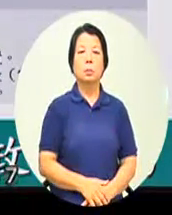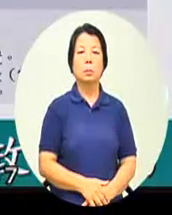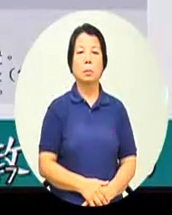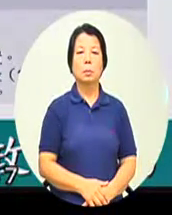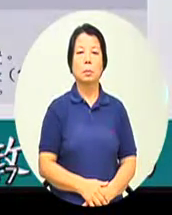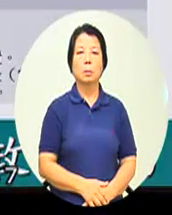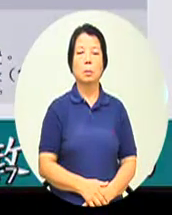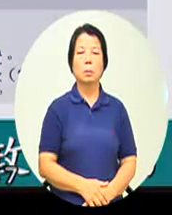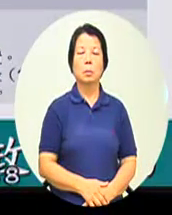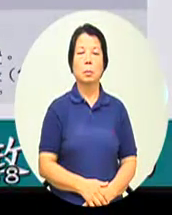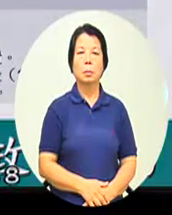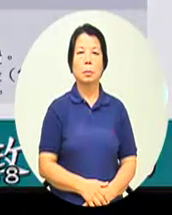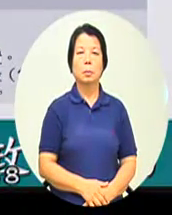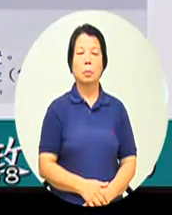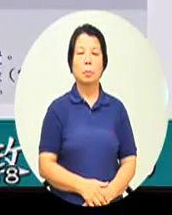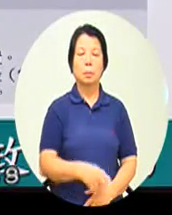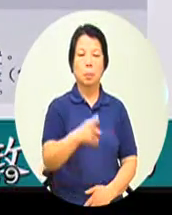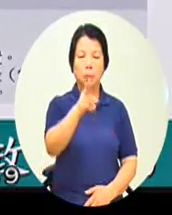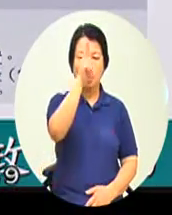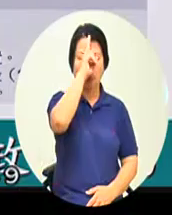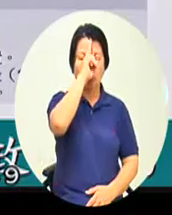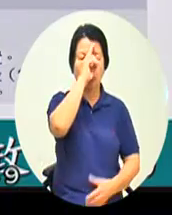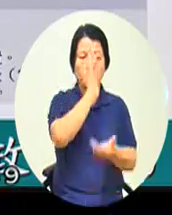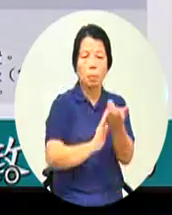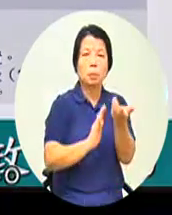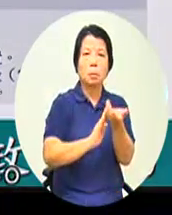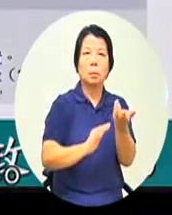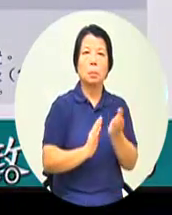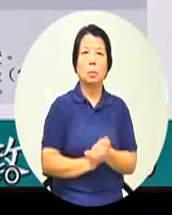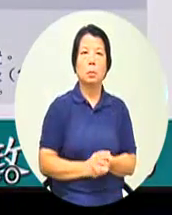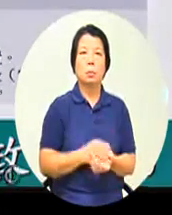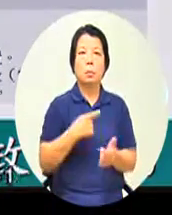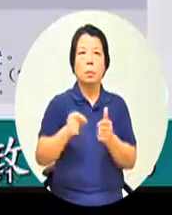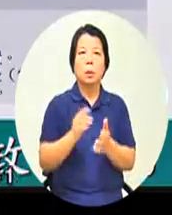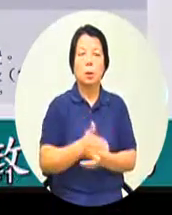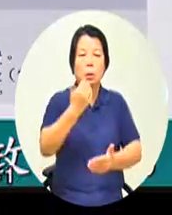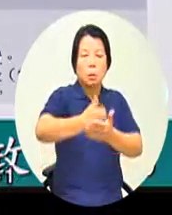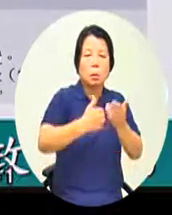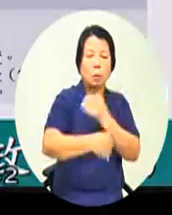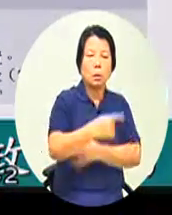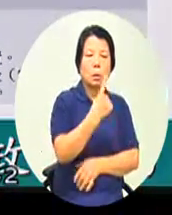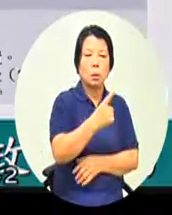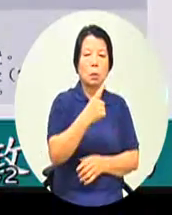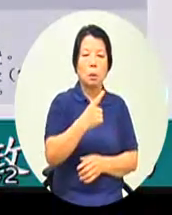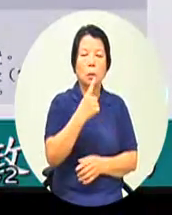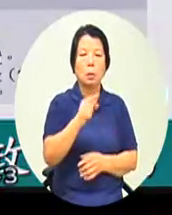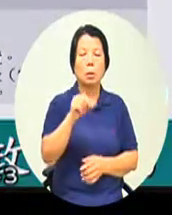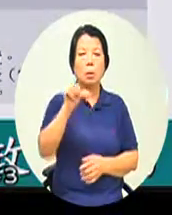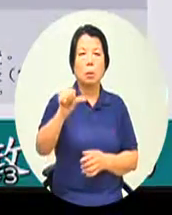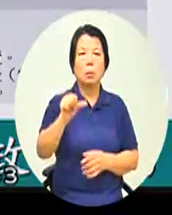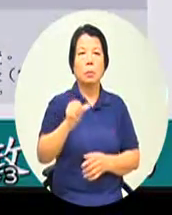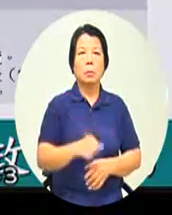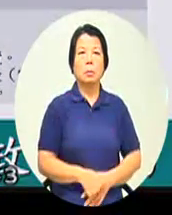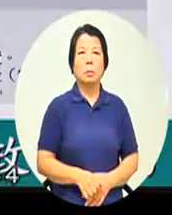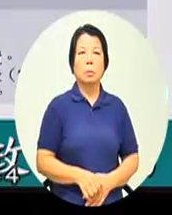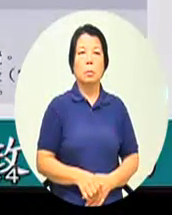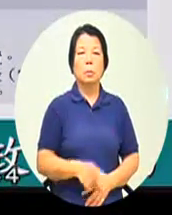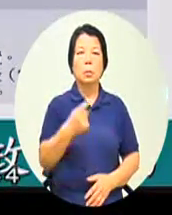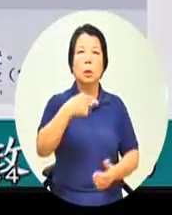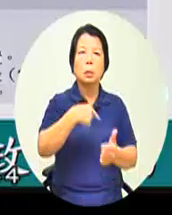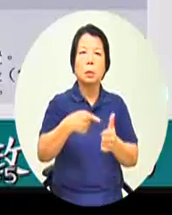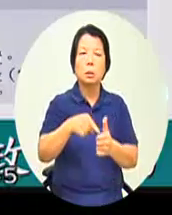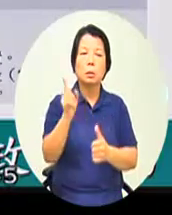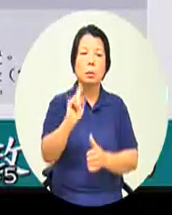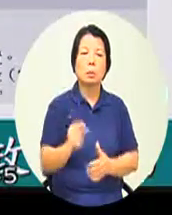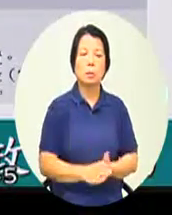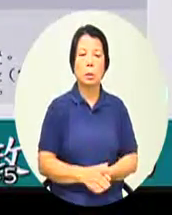很多你像那个午餐的教育，你们要扣1.5%，这种会干嘛？什么教育？这个我们